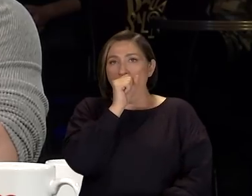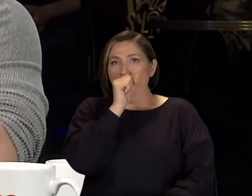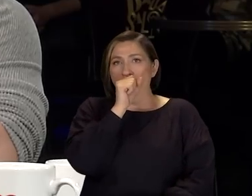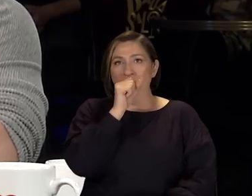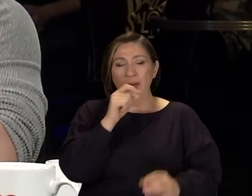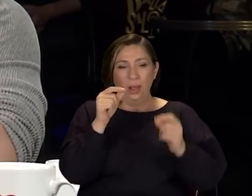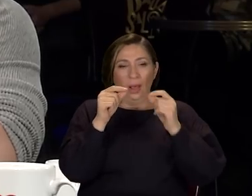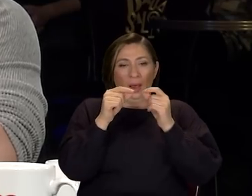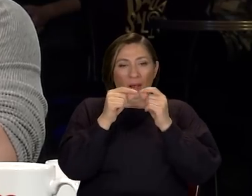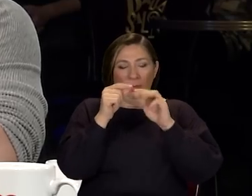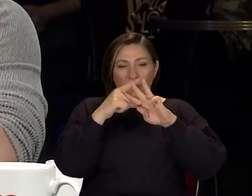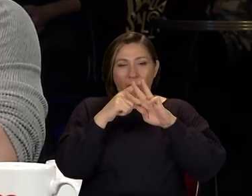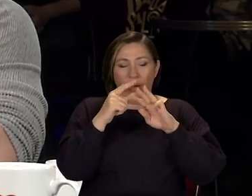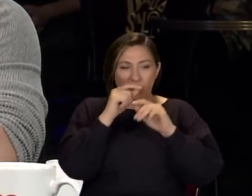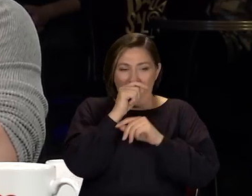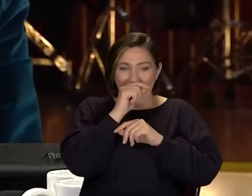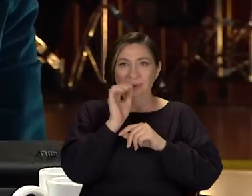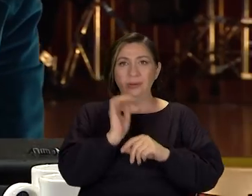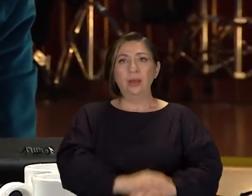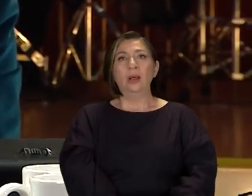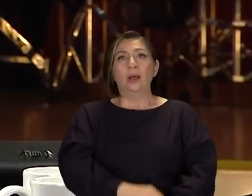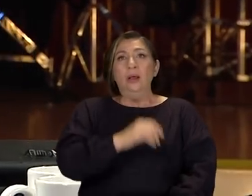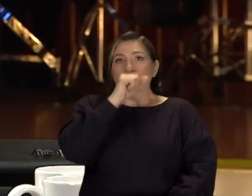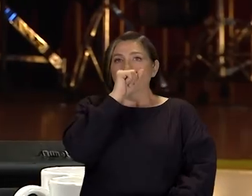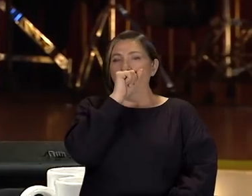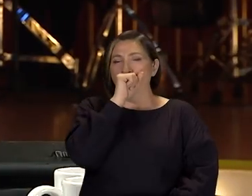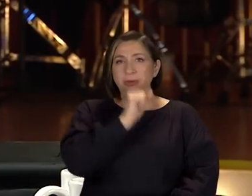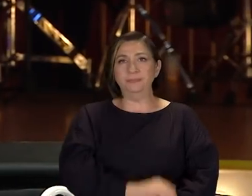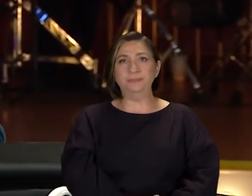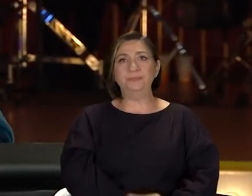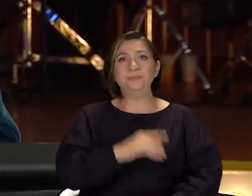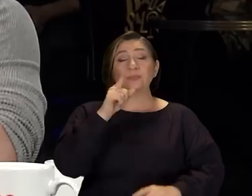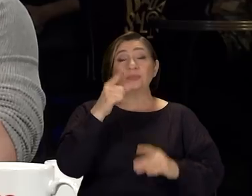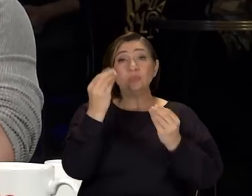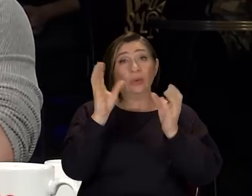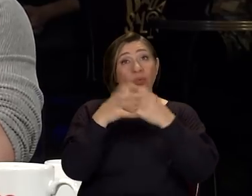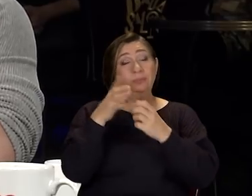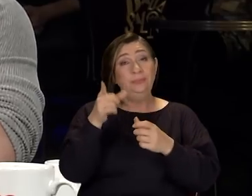Bieber. Bieber. Bieber. Çok güzel bir grup onlar. Yani